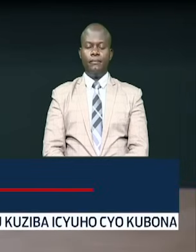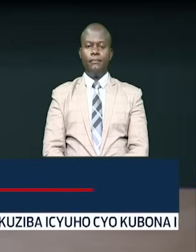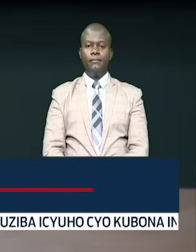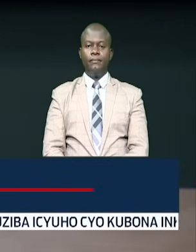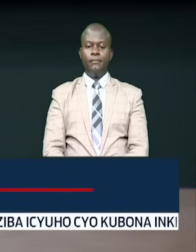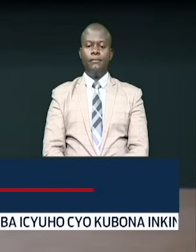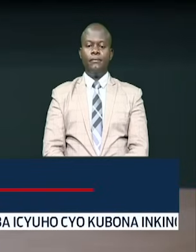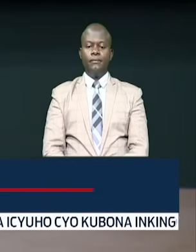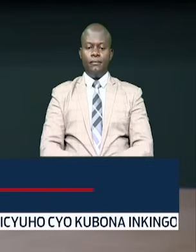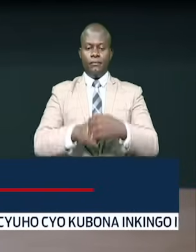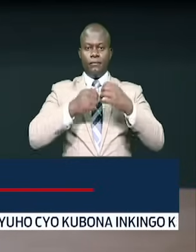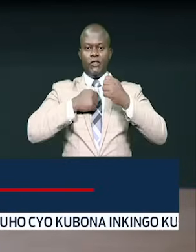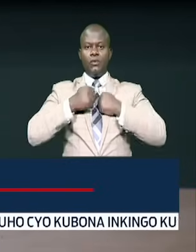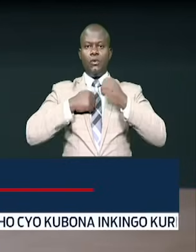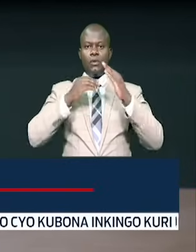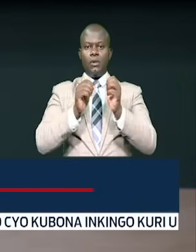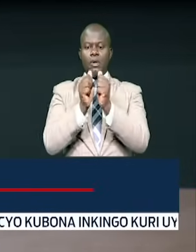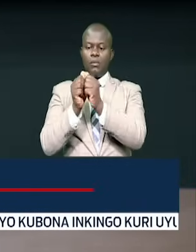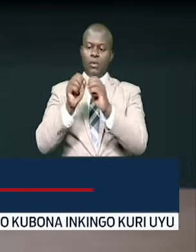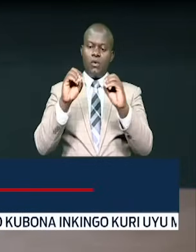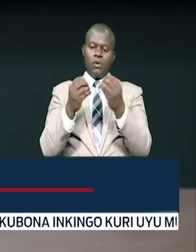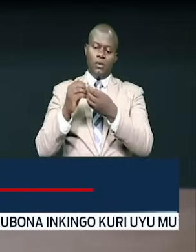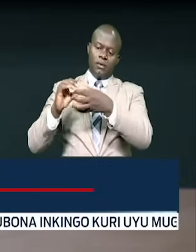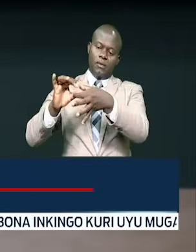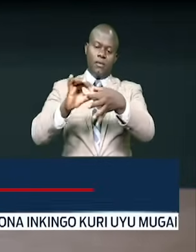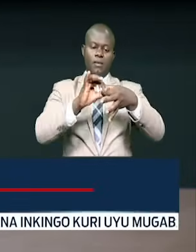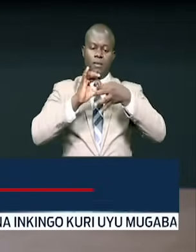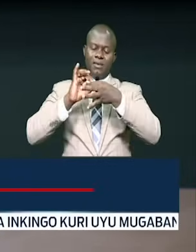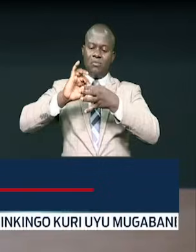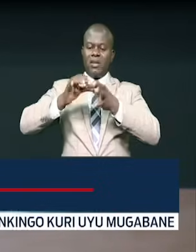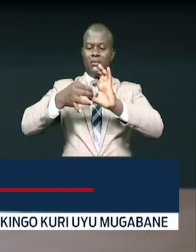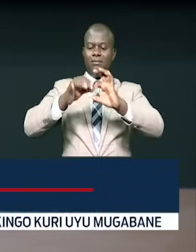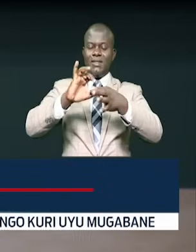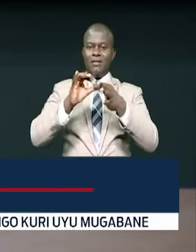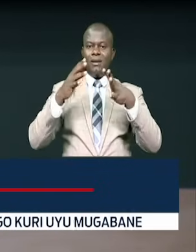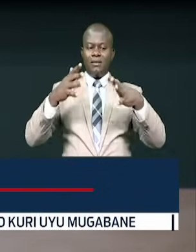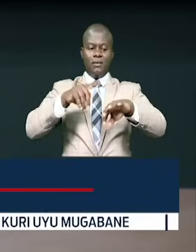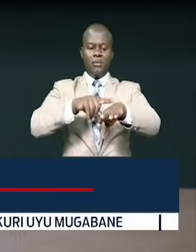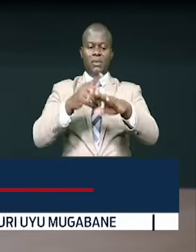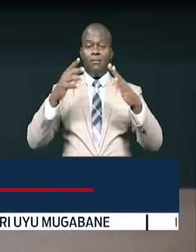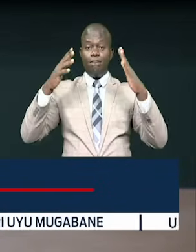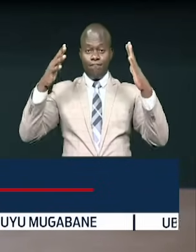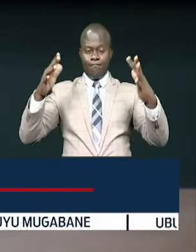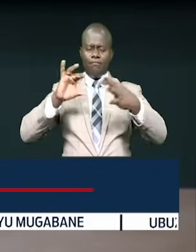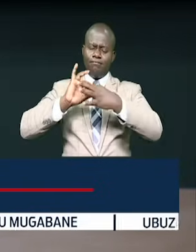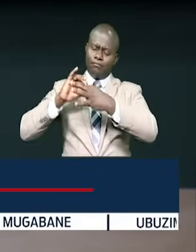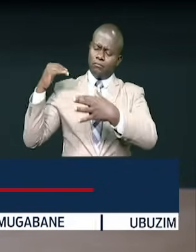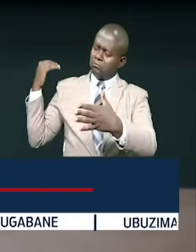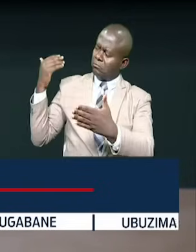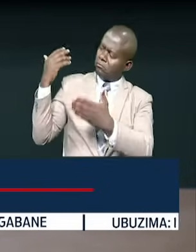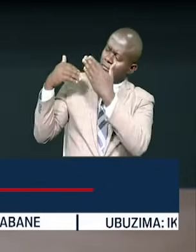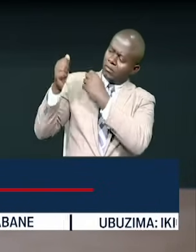a long time. U Rwanda ndetse n'umuryango w'ubumwe bw'Uburayi ni abafatanyabikorwa b'igihe kirekire, cyane ku myaka